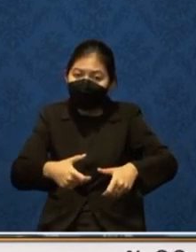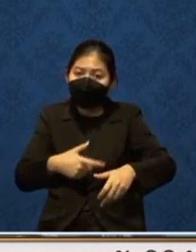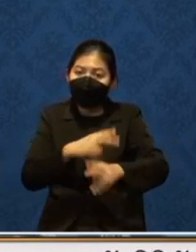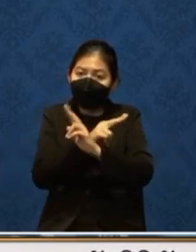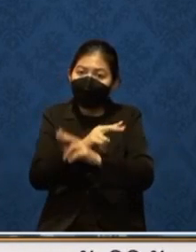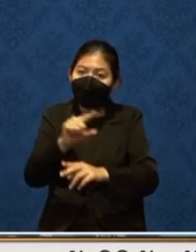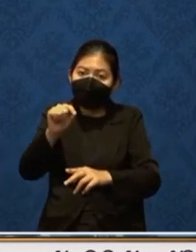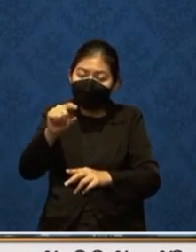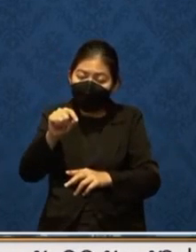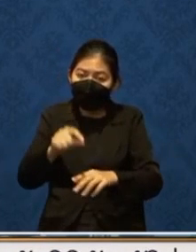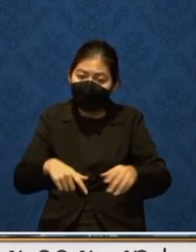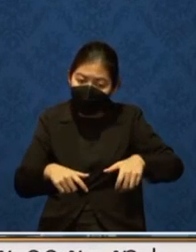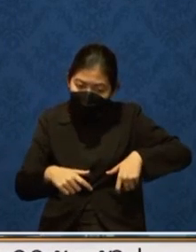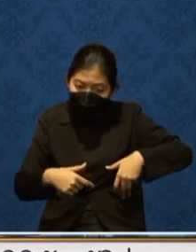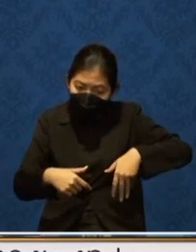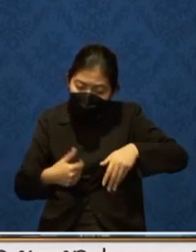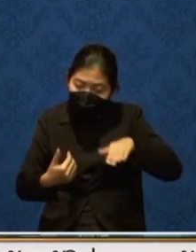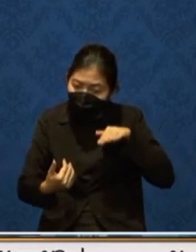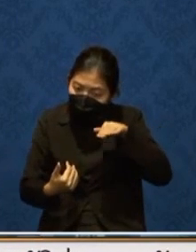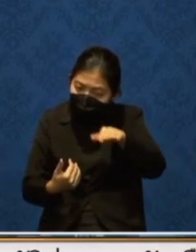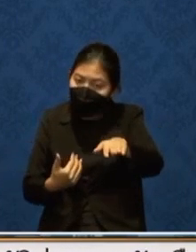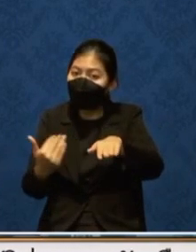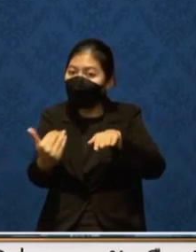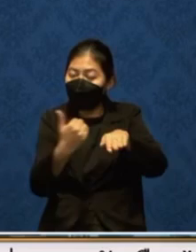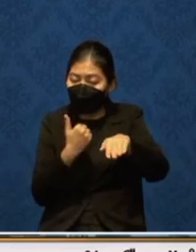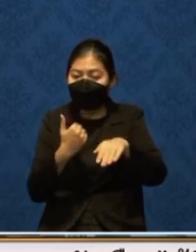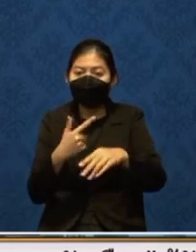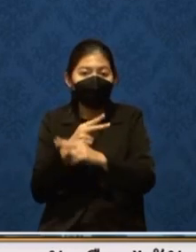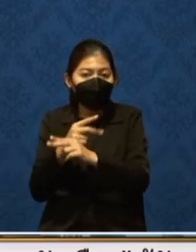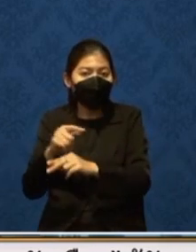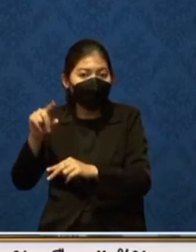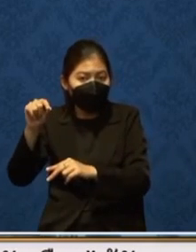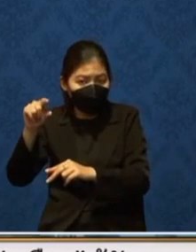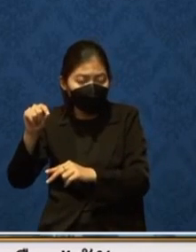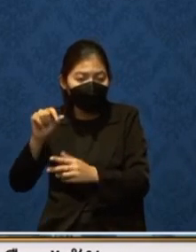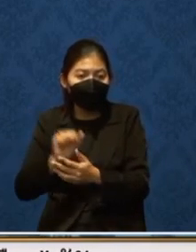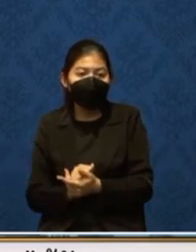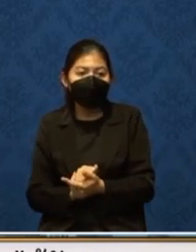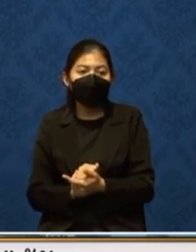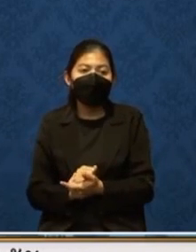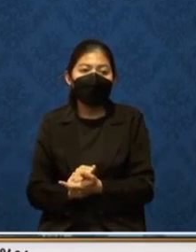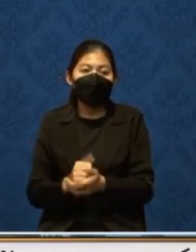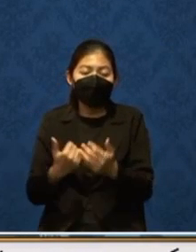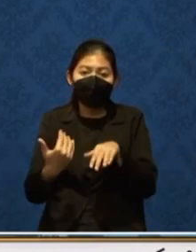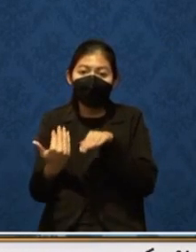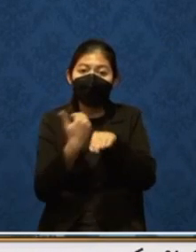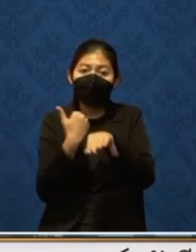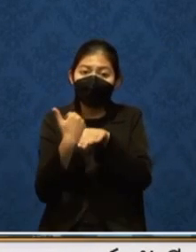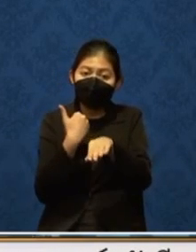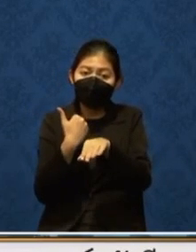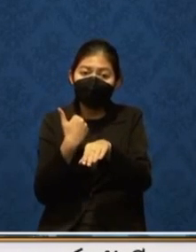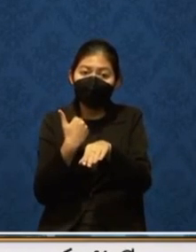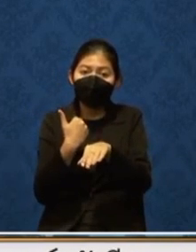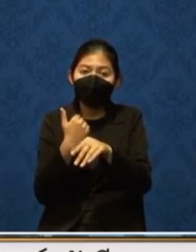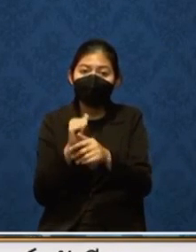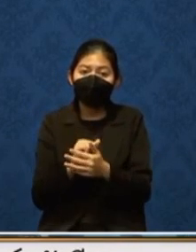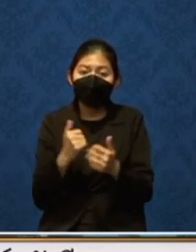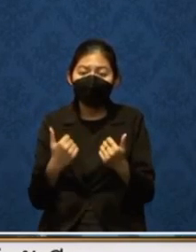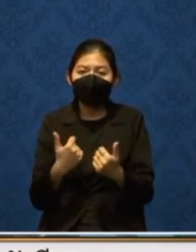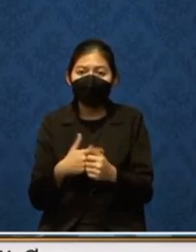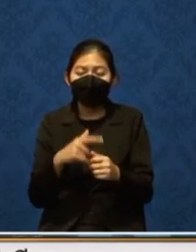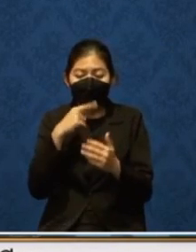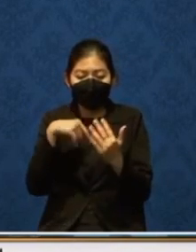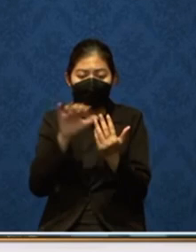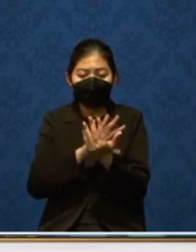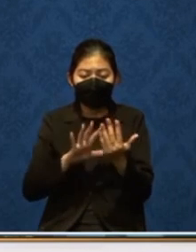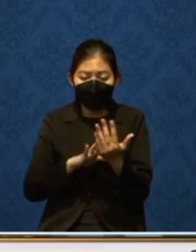นขณะเดยวกันเราจะทำส่ทเรีกวา motorway ถนนชนดีจริๆ ประเทศเรามีถนนเชื่อมโยง